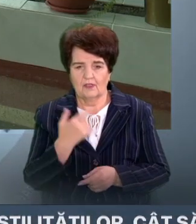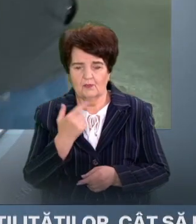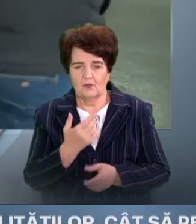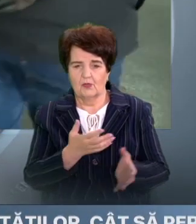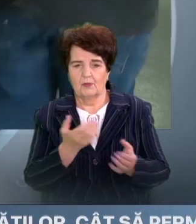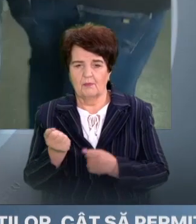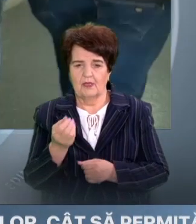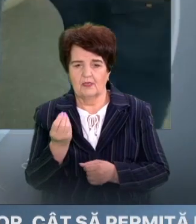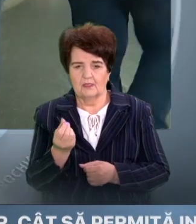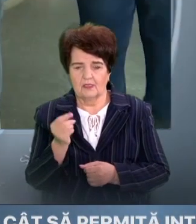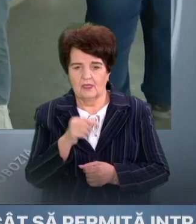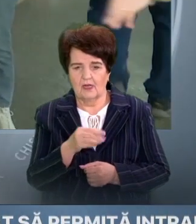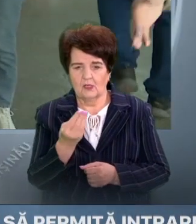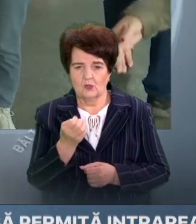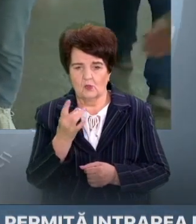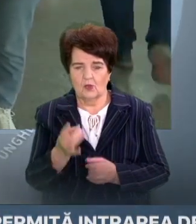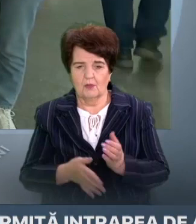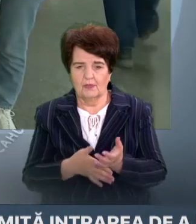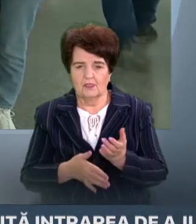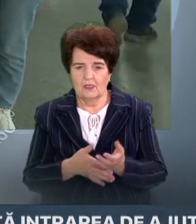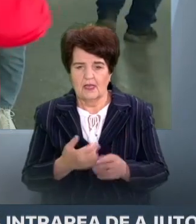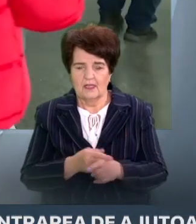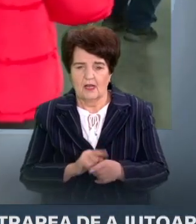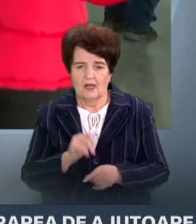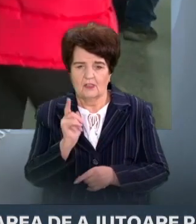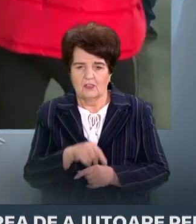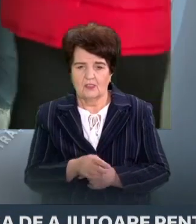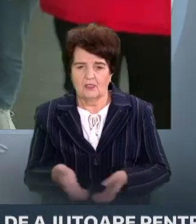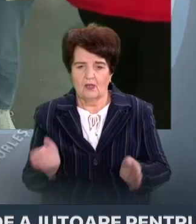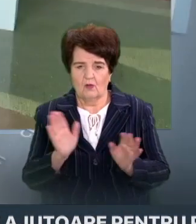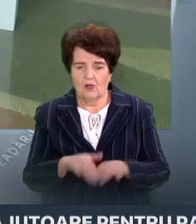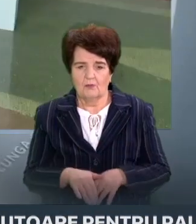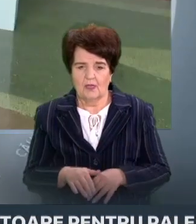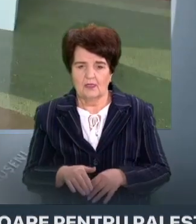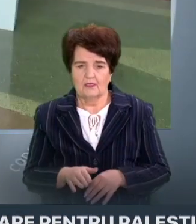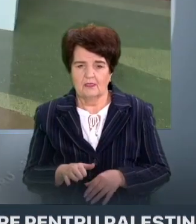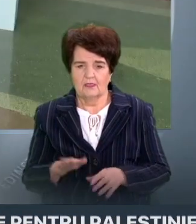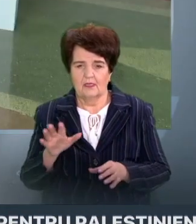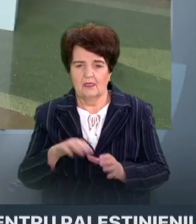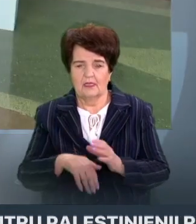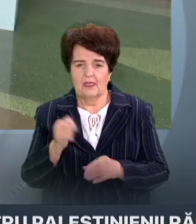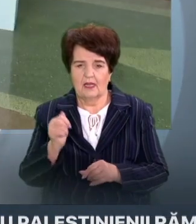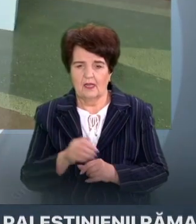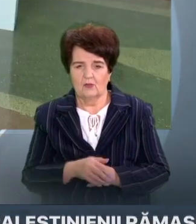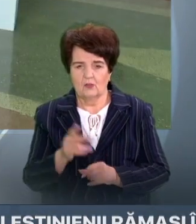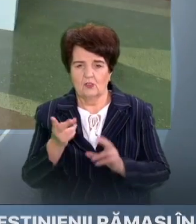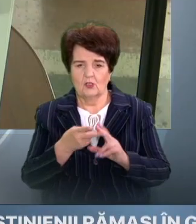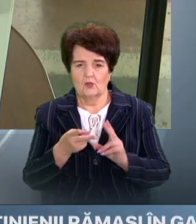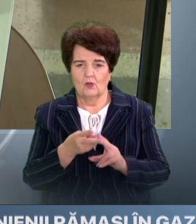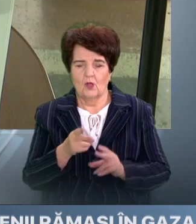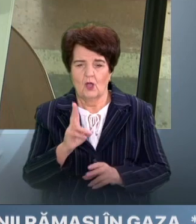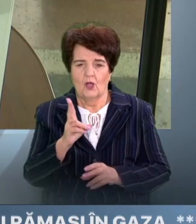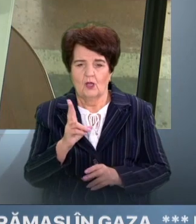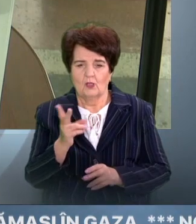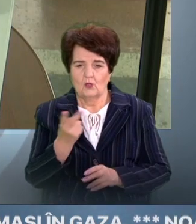Șor și sunt sprijiniți de către acesta, care au rămas în cursa electorală și au ajuns chiar în turul 2 la Bălți,